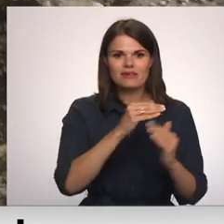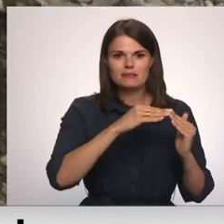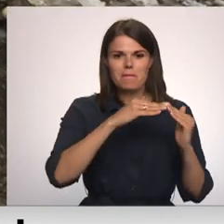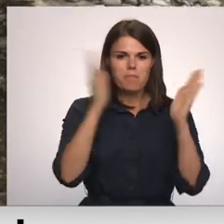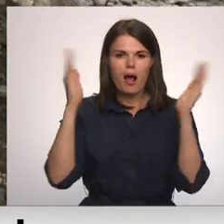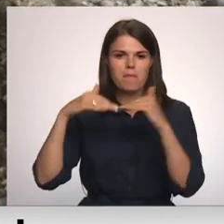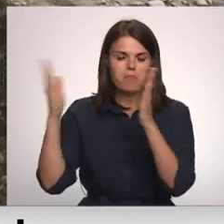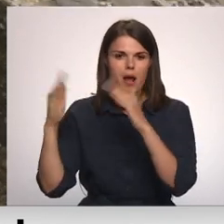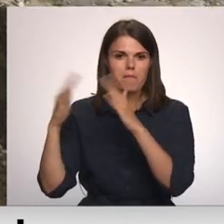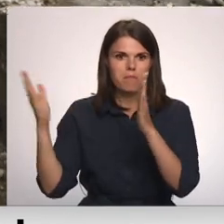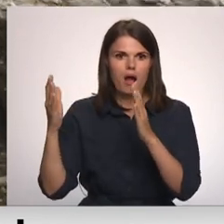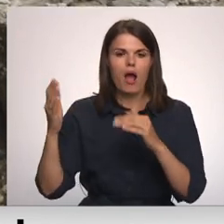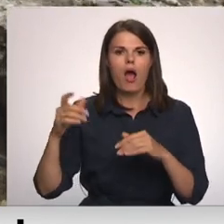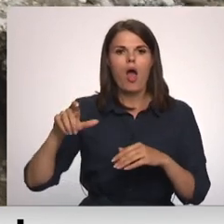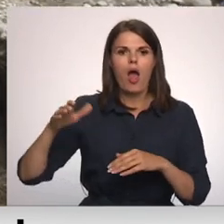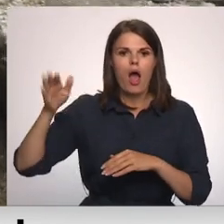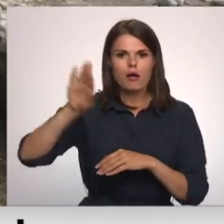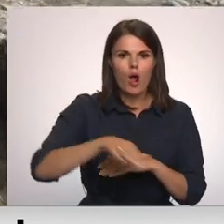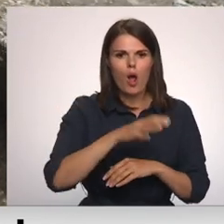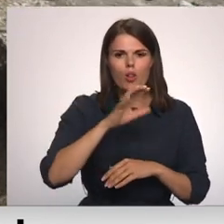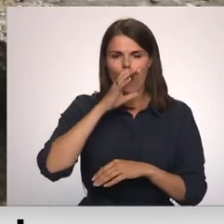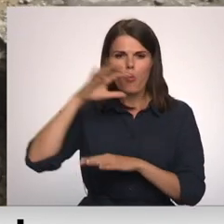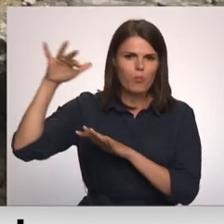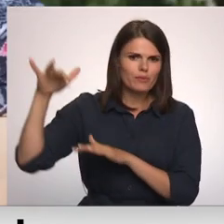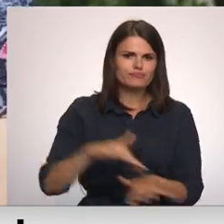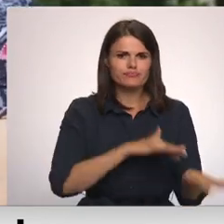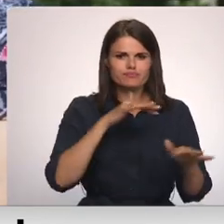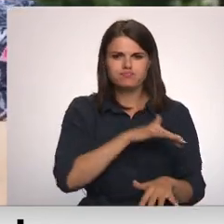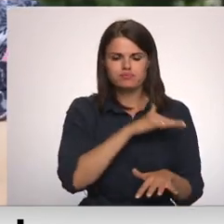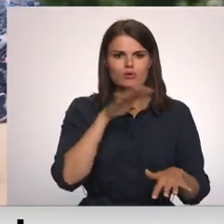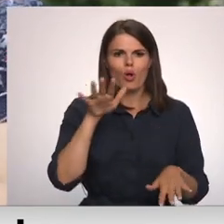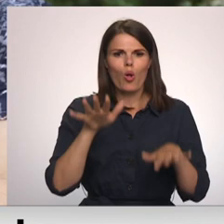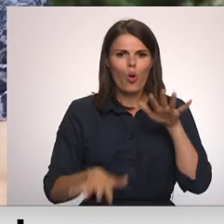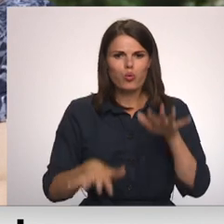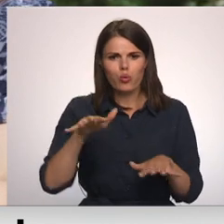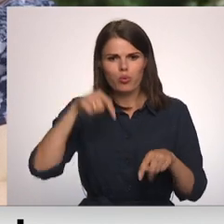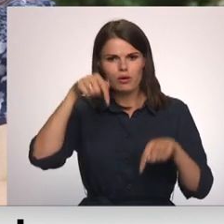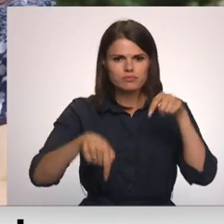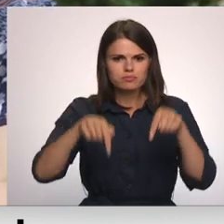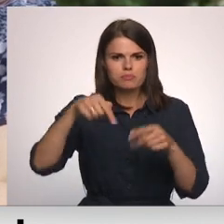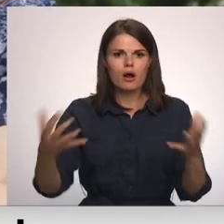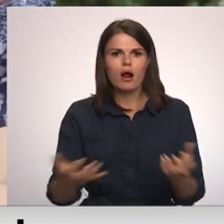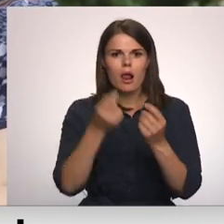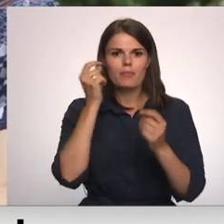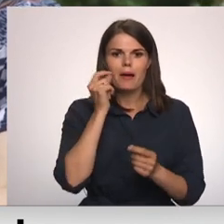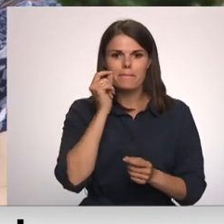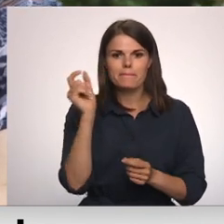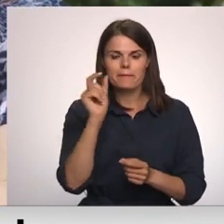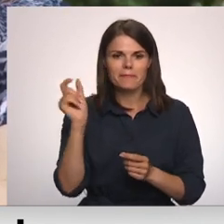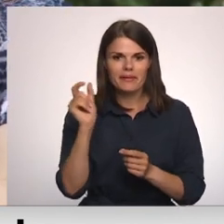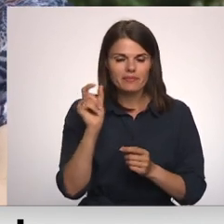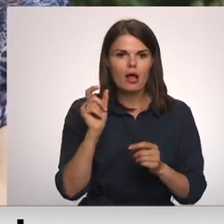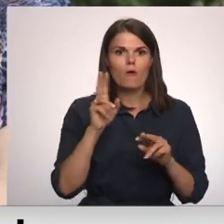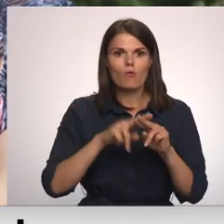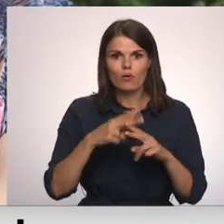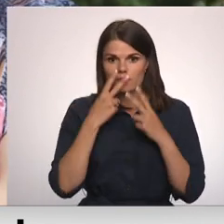No kalna tek upe, bridām līdz ceļgaliem pa dubļiem, glābām savas bites. Pieejam pie bišu stropa, skatos,